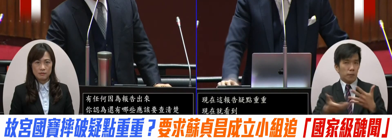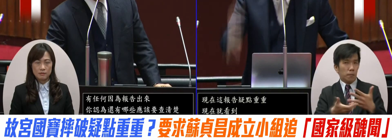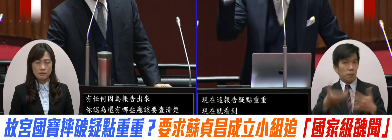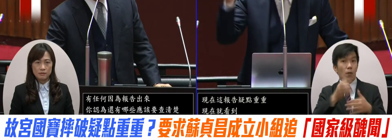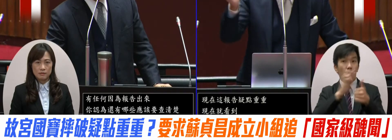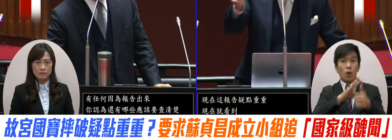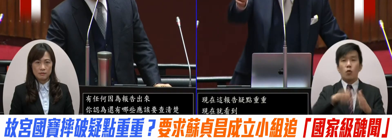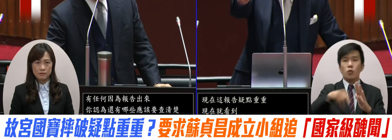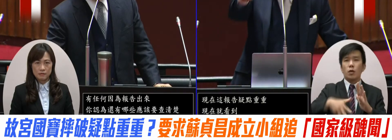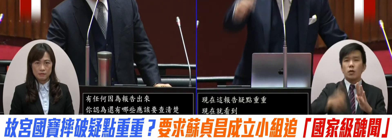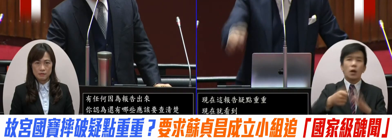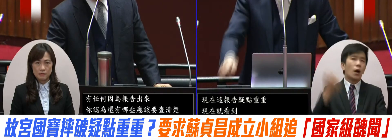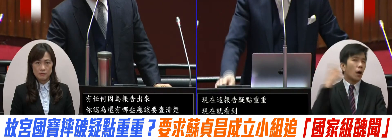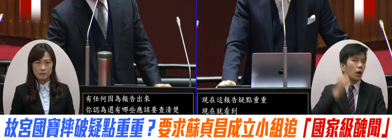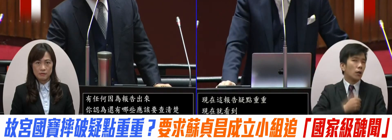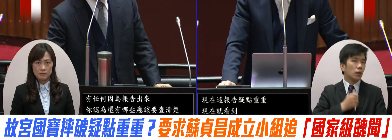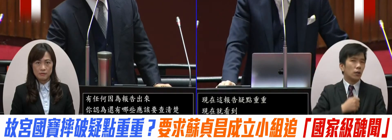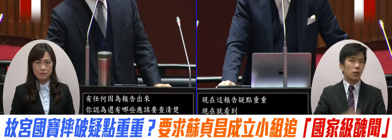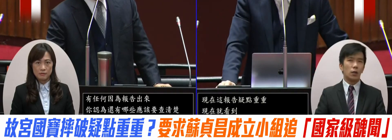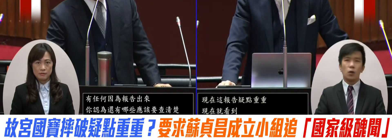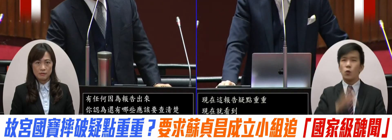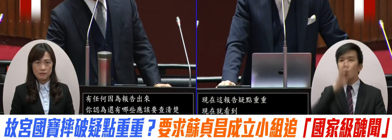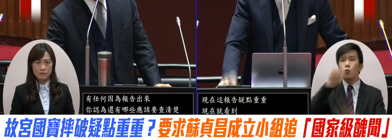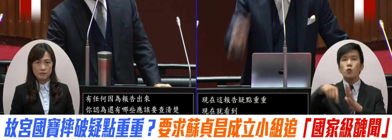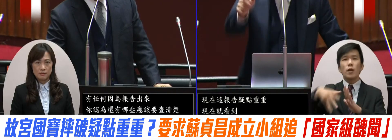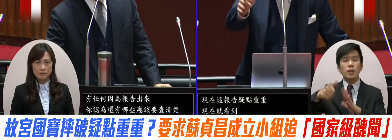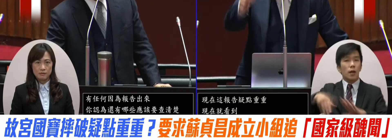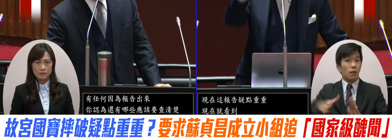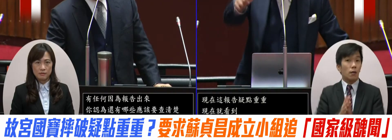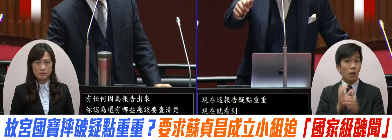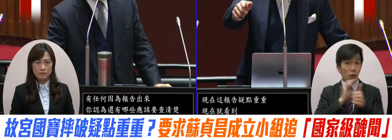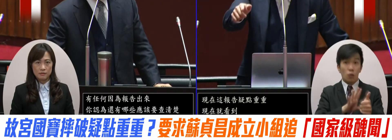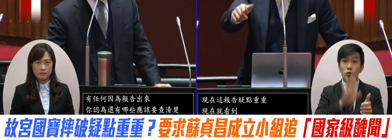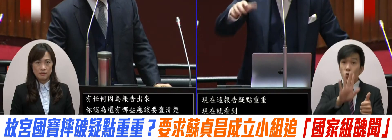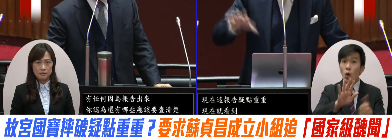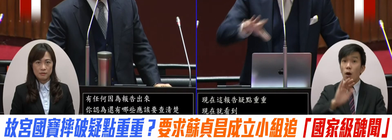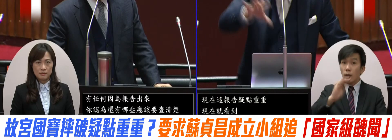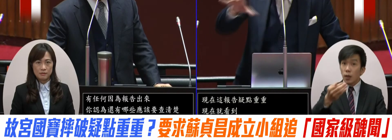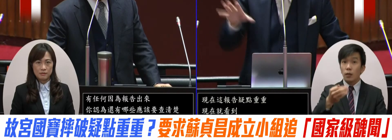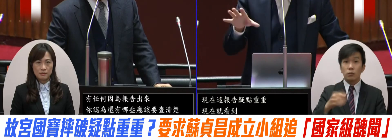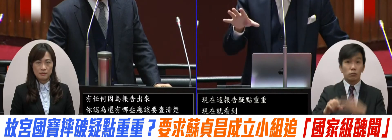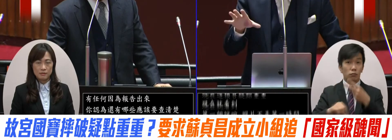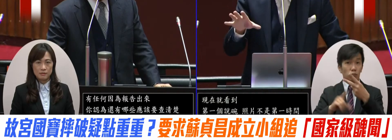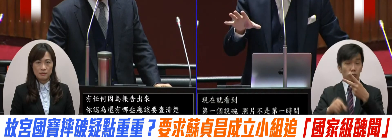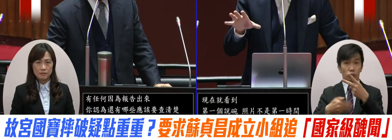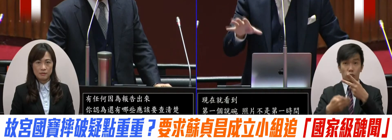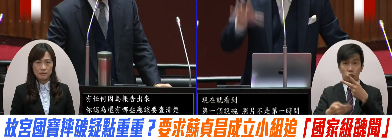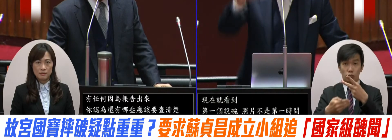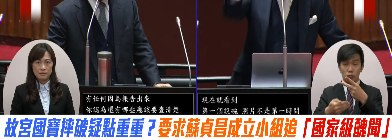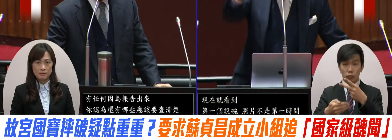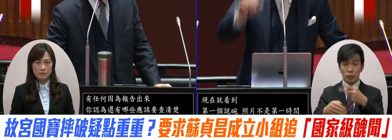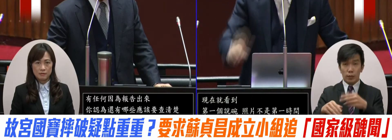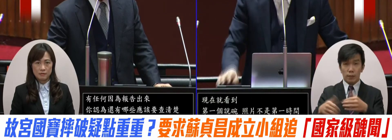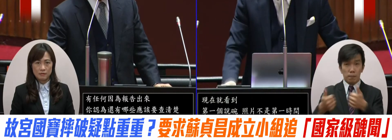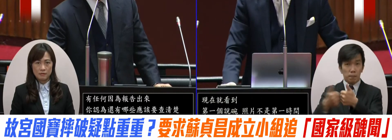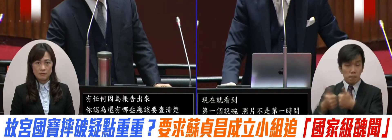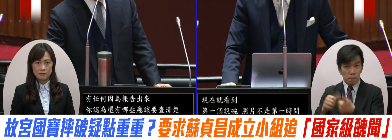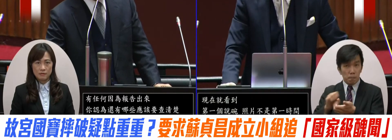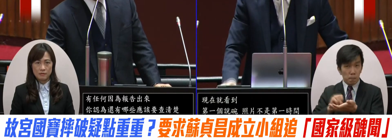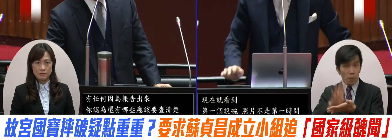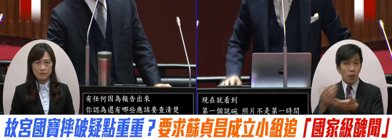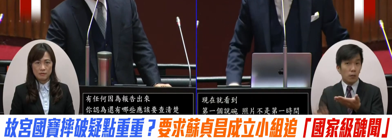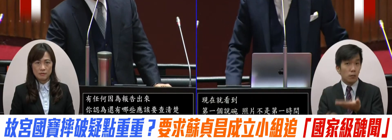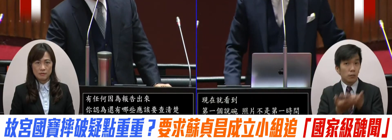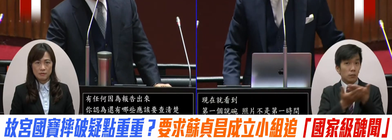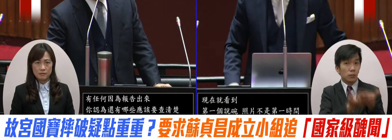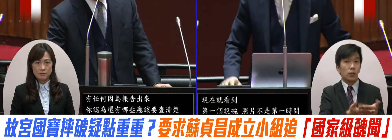啦，院长吴密察很快就来告诉你啦。结果2月9号他们也把一个初步的报告也交给政风室啊，